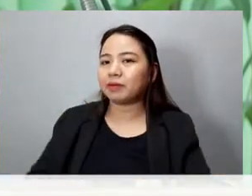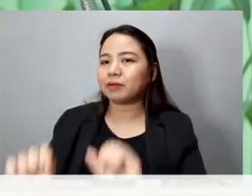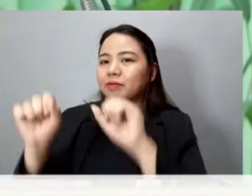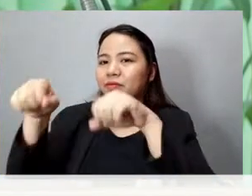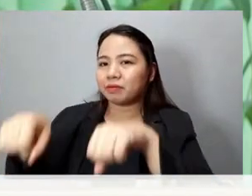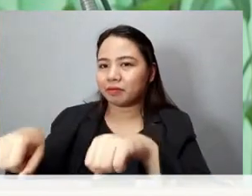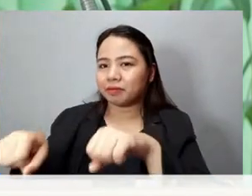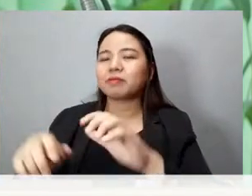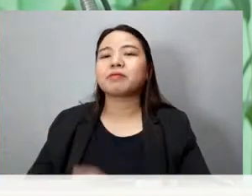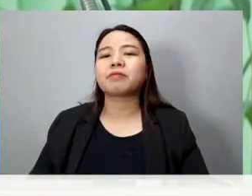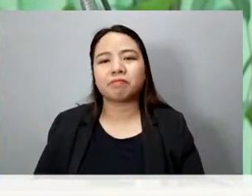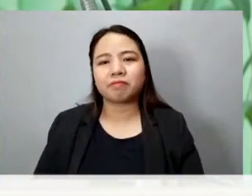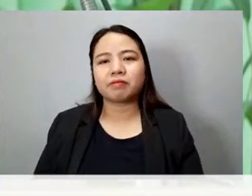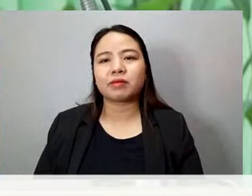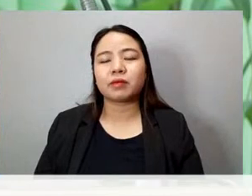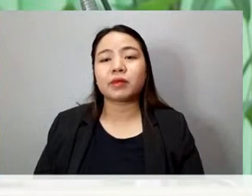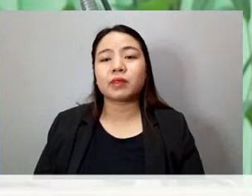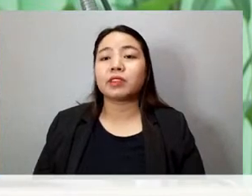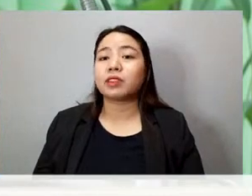Pagkatapos, sinabi niya sa mga alagad,